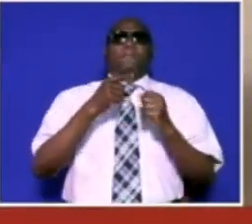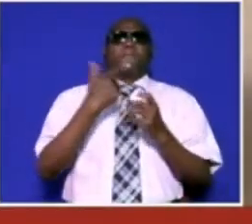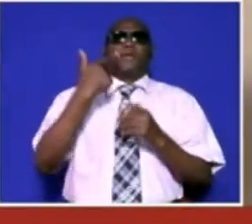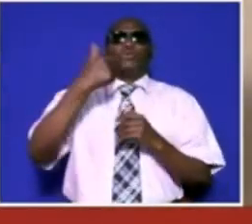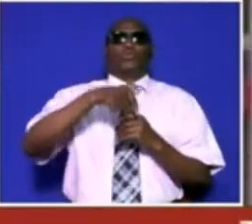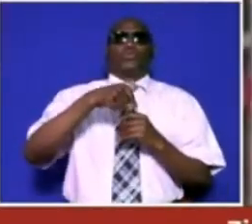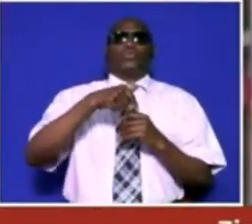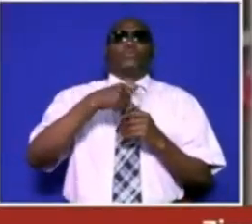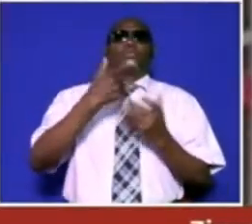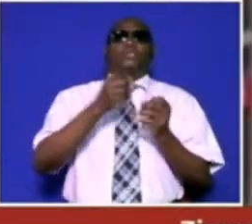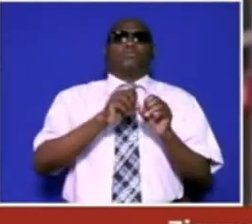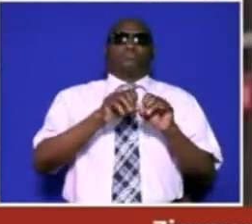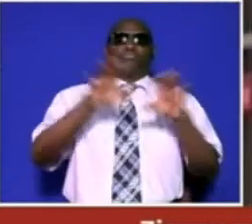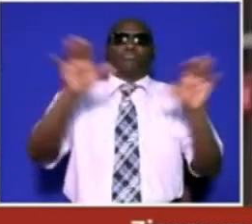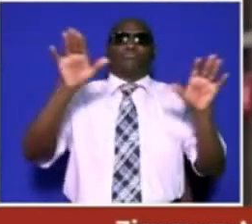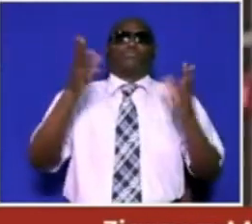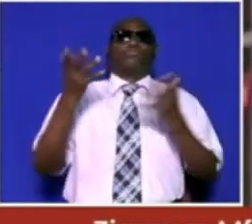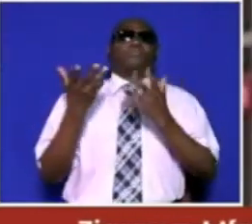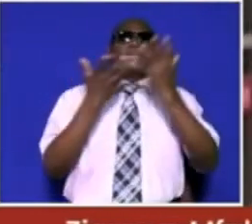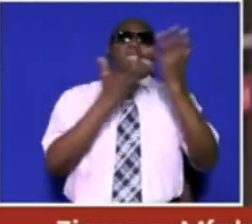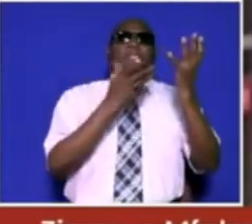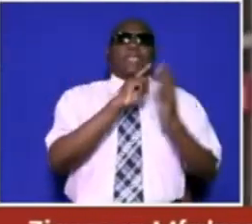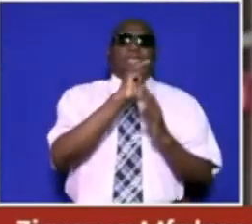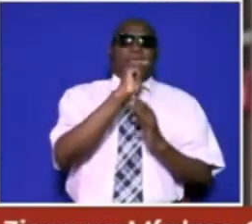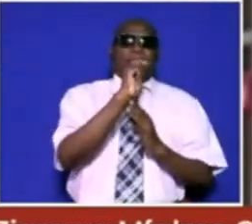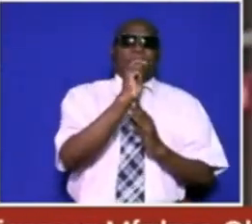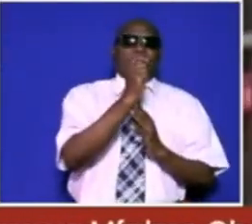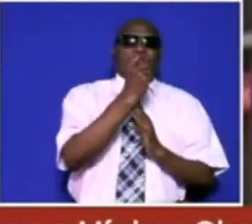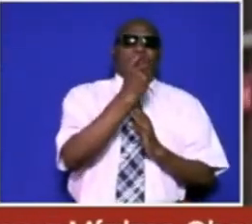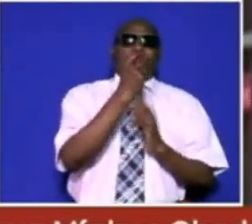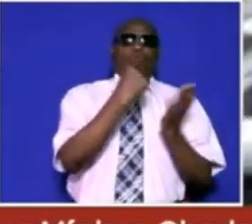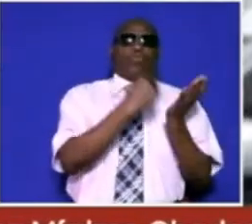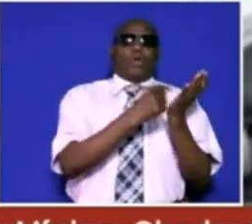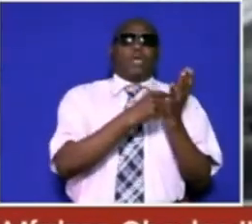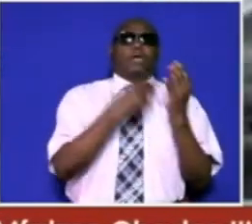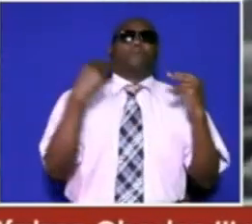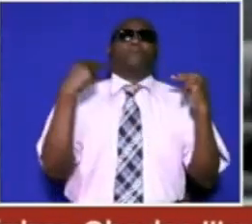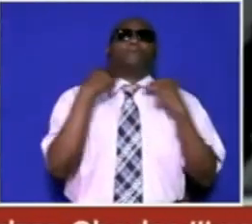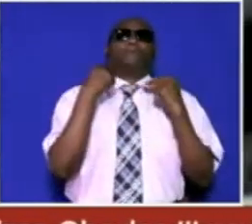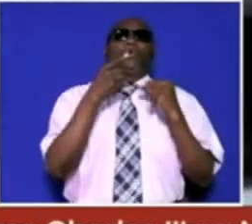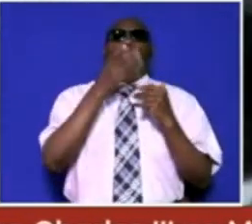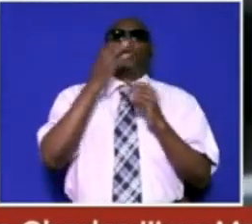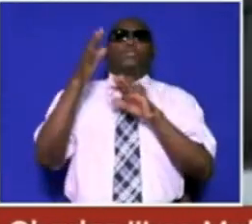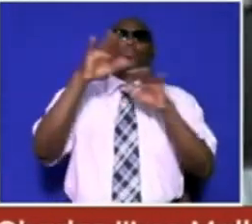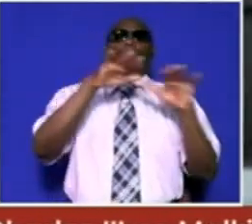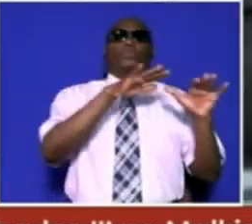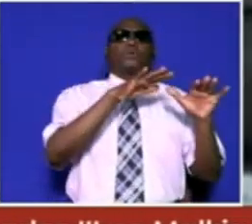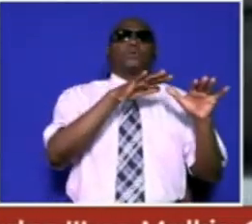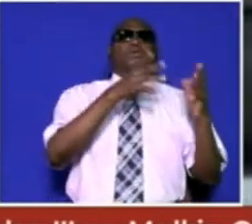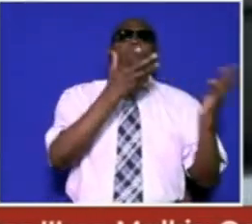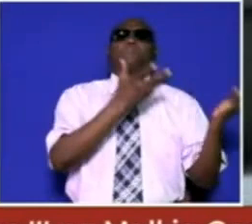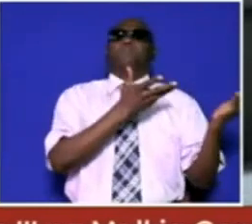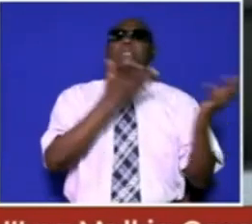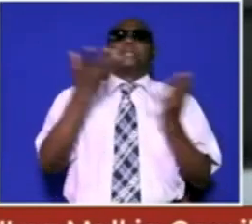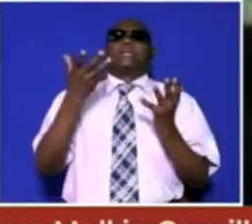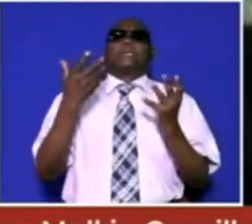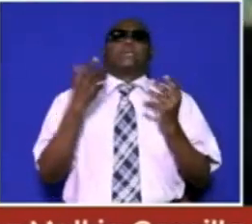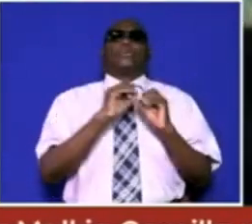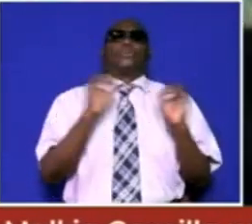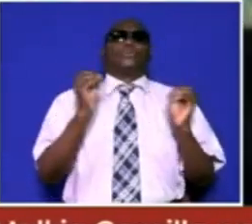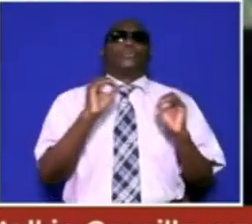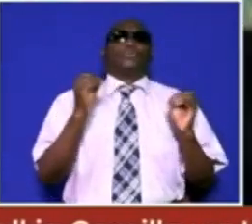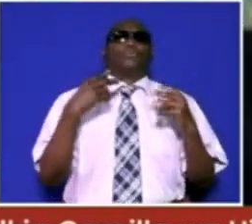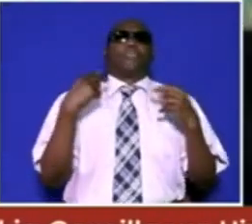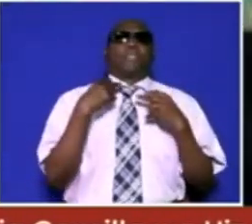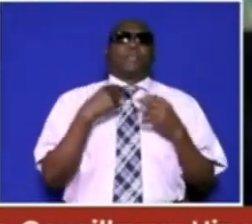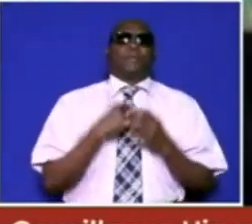ili kusambazwa kuelekea Uganda sasa zimekwama baharini, kwani hakuna pa kuelekeza mafuta hayo. A lot of